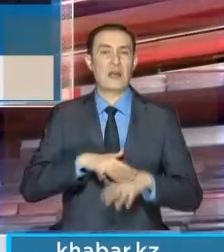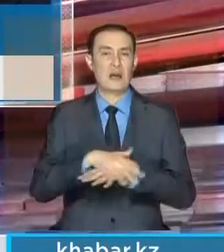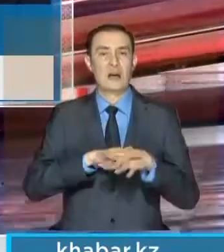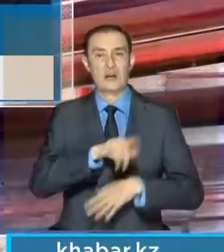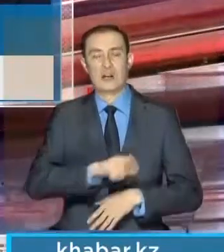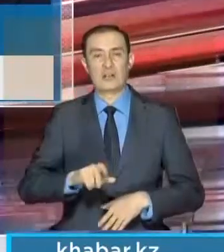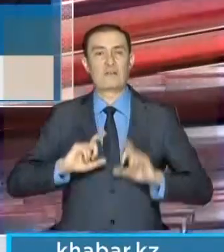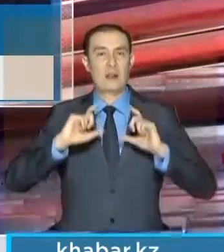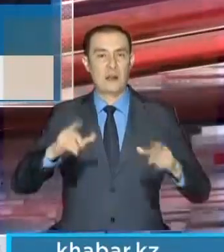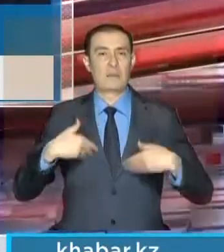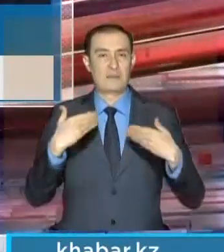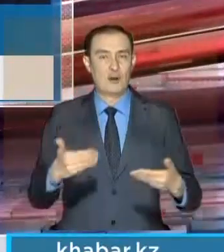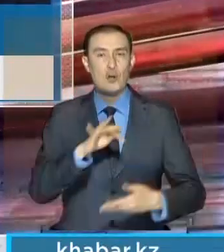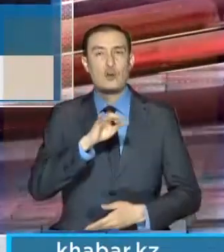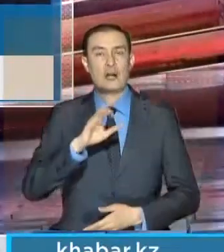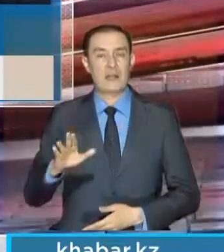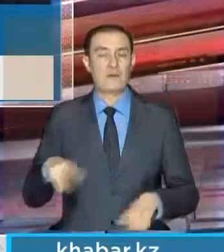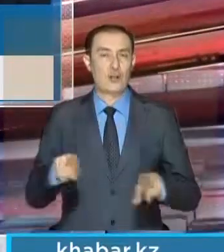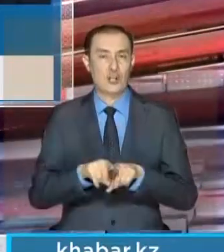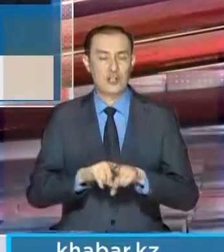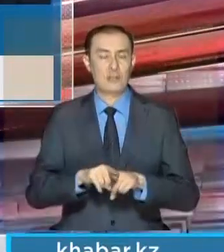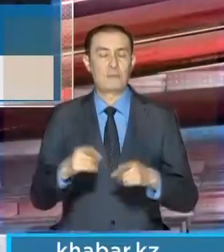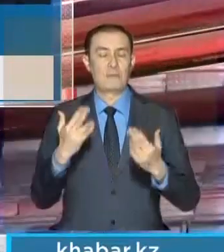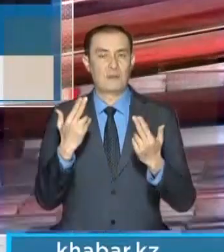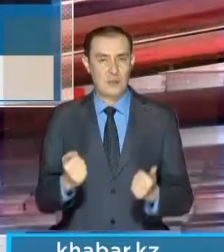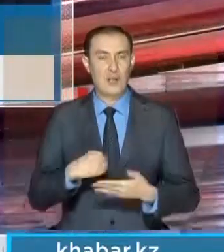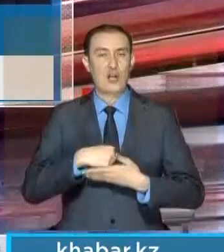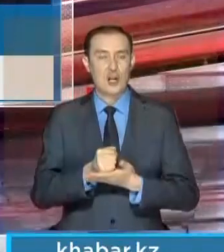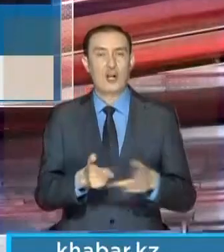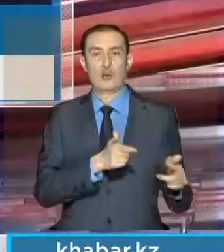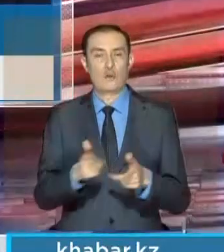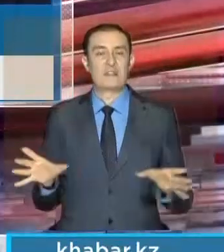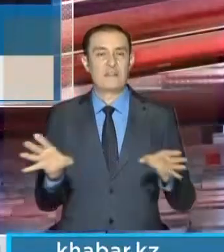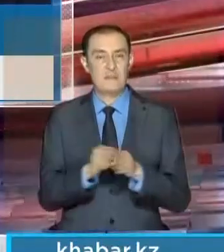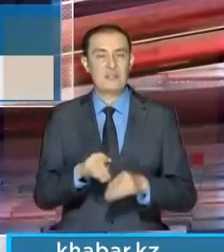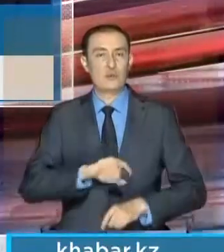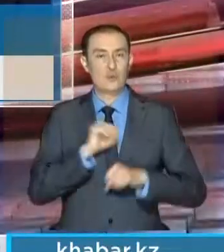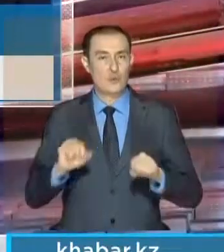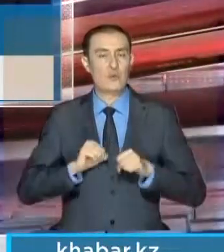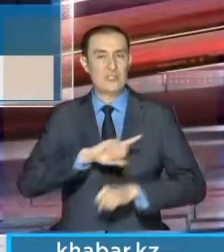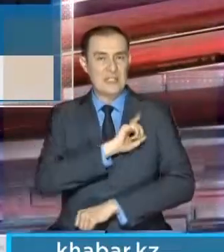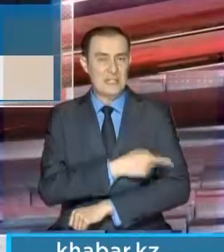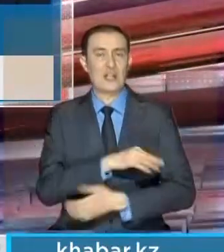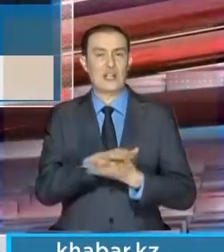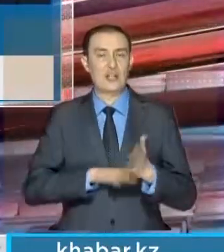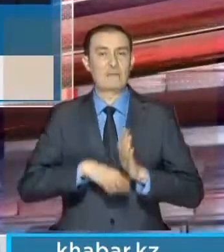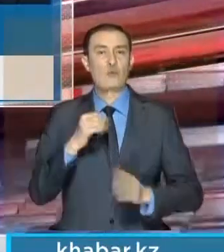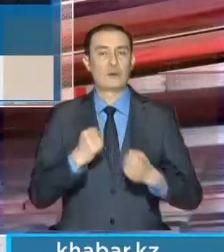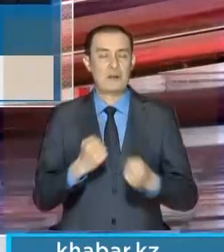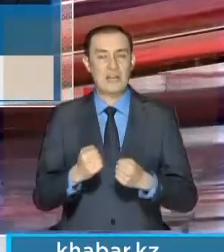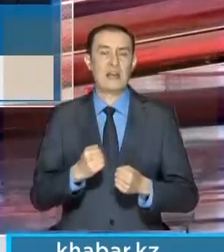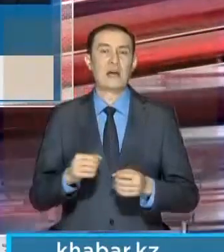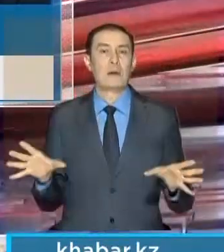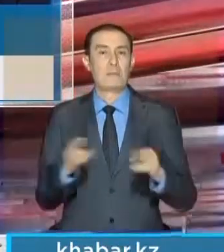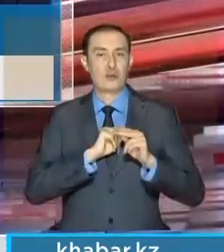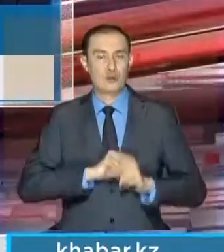говорится в телеграмме. Касым-Жомарт Токаев также подтвердил готовность приложить совместные усилия для дальнейшего укрепления